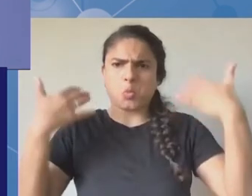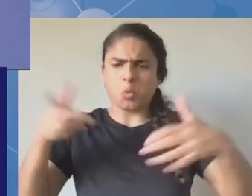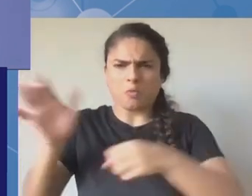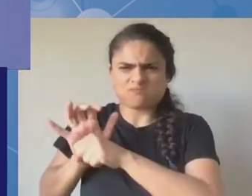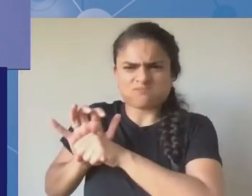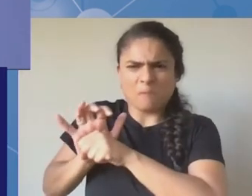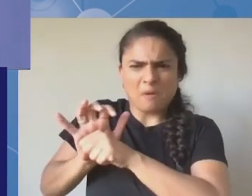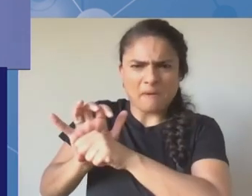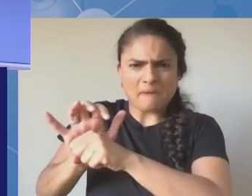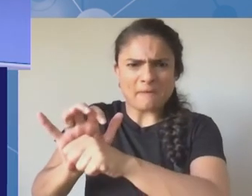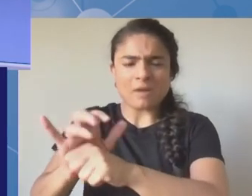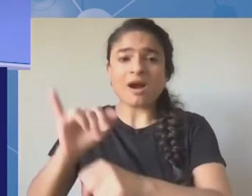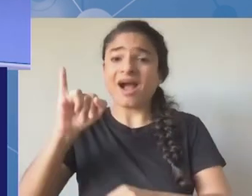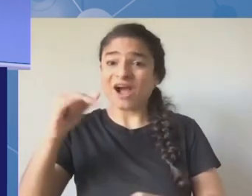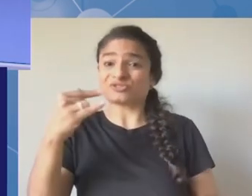سوف